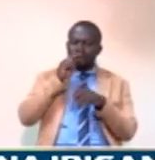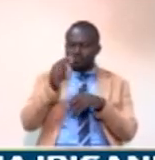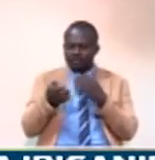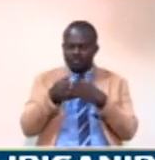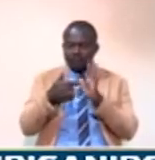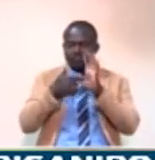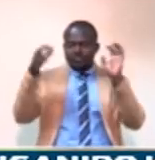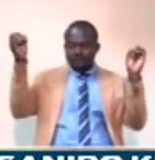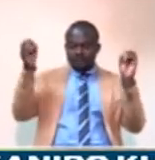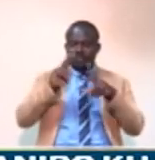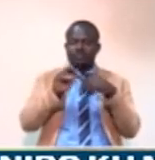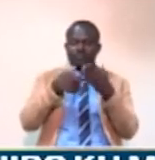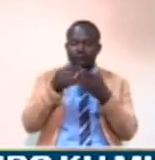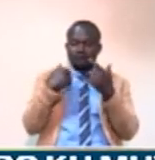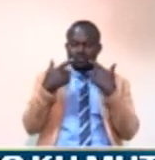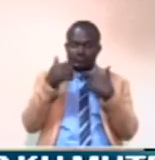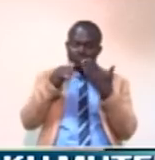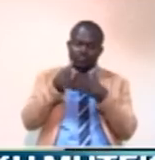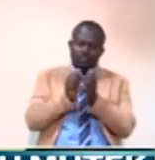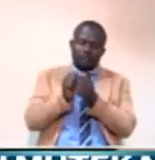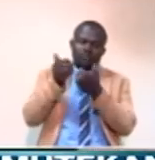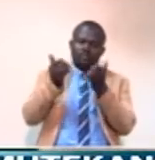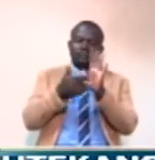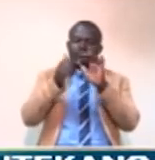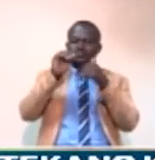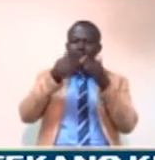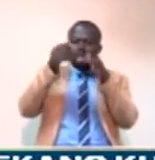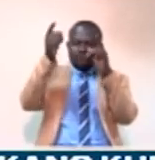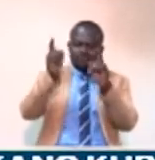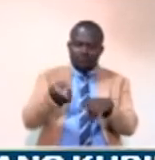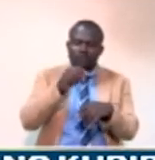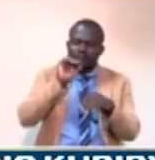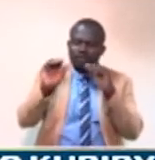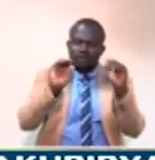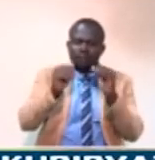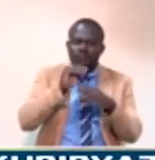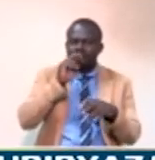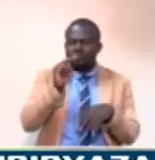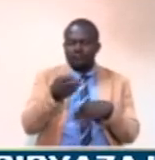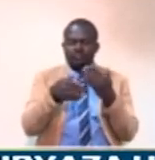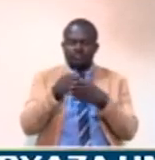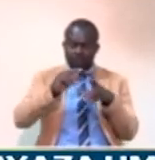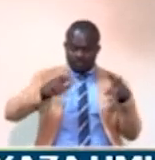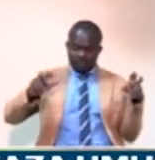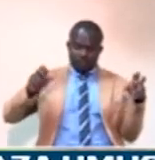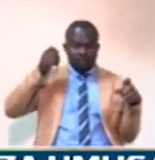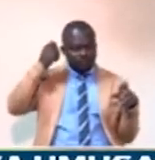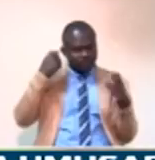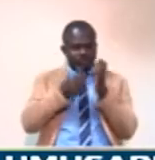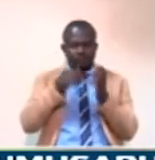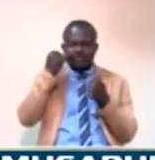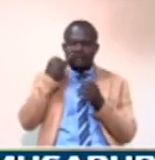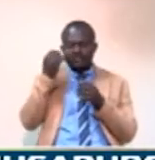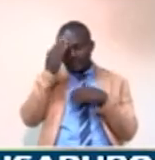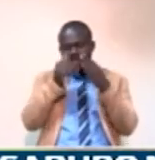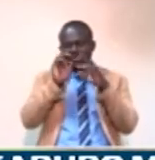biragaragara abantu bose twavuganye na bari hano bagaragaje yuko aho ugeze mu hoteli batabaza ibisubizo byabo byo kwipimisha. Ni ikibazo gikomeye cyane kubera